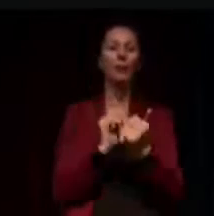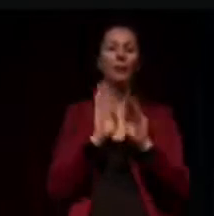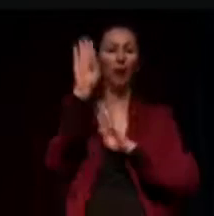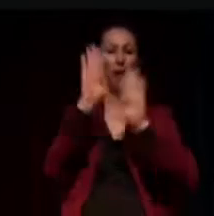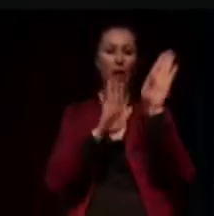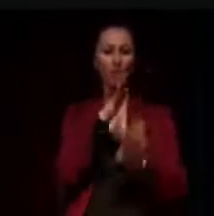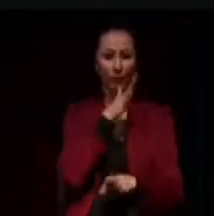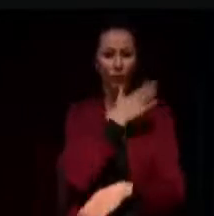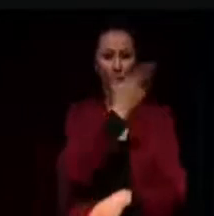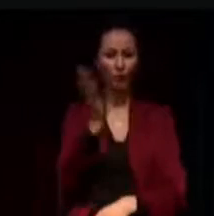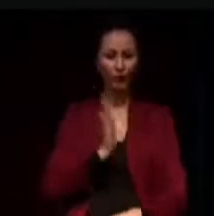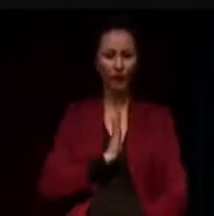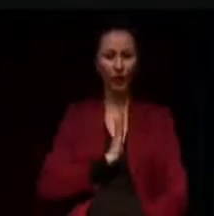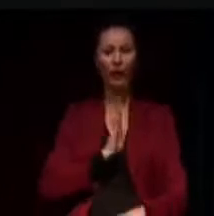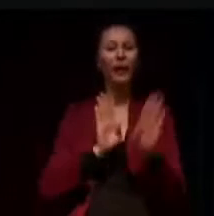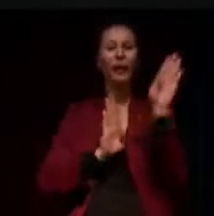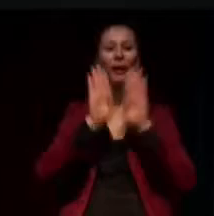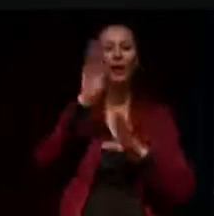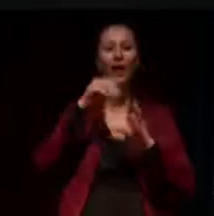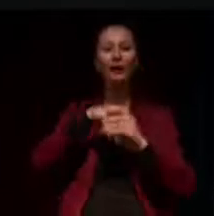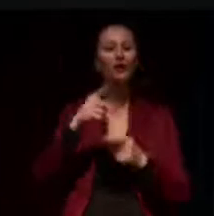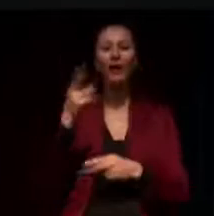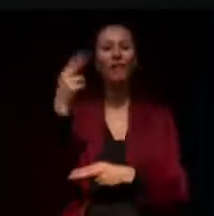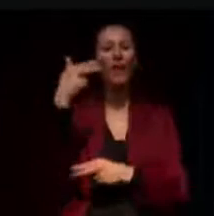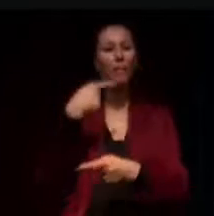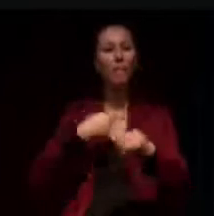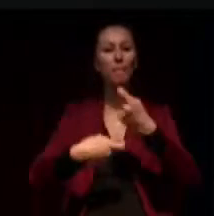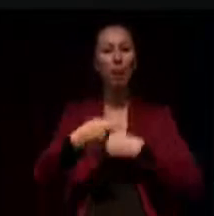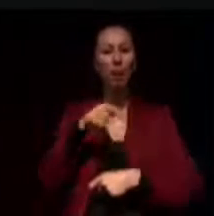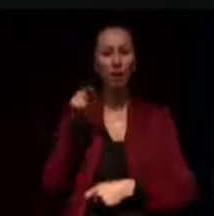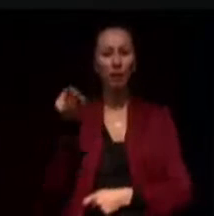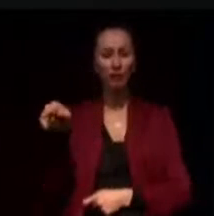vardı, biliyorsunuz arkadaşlar. İhale dokumunu alan firmalar